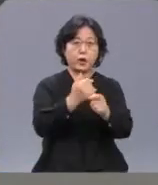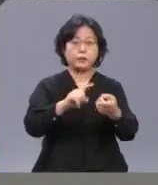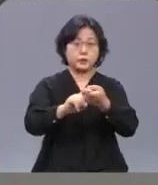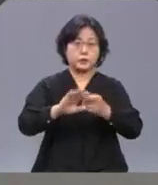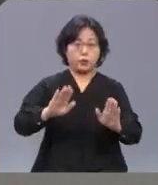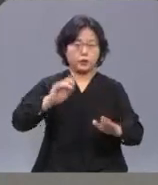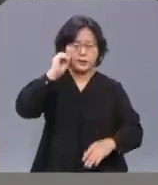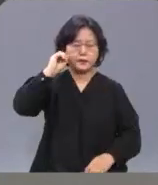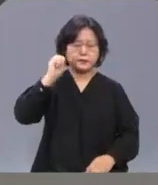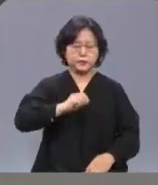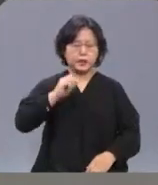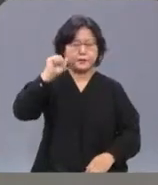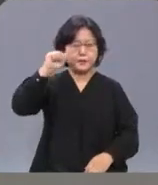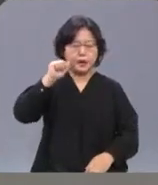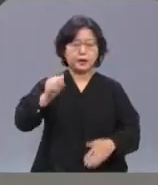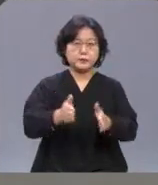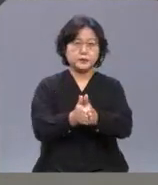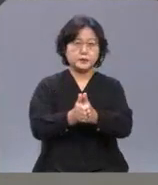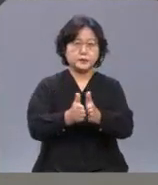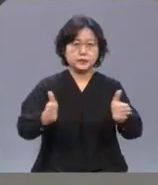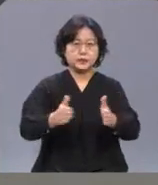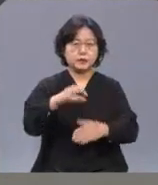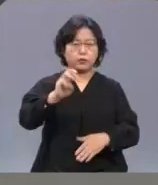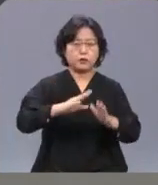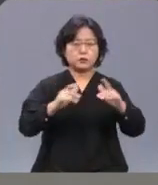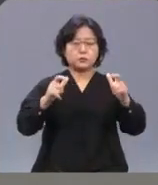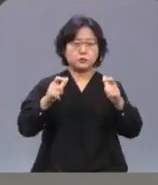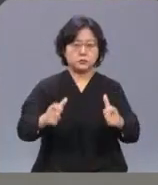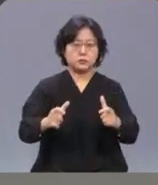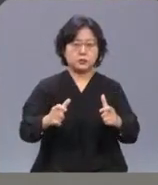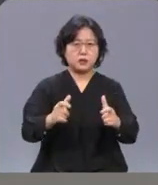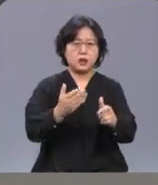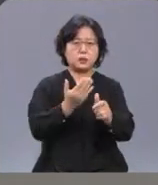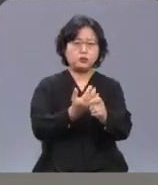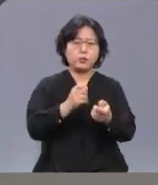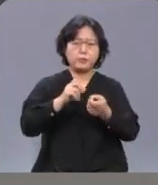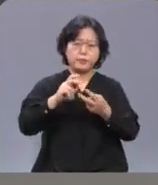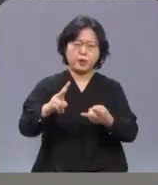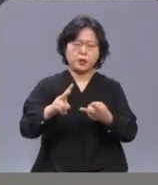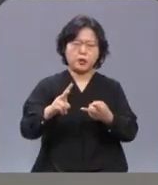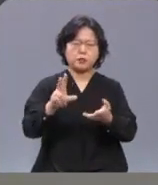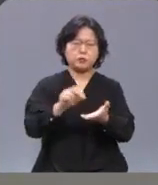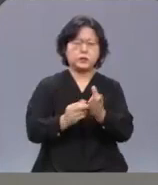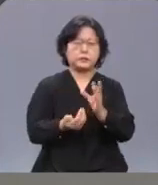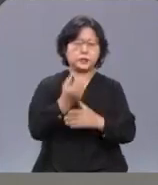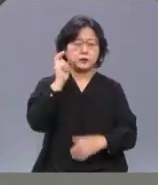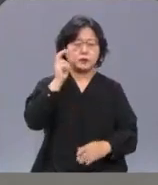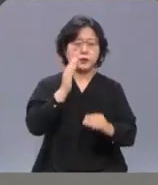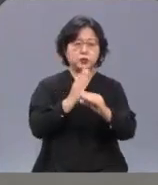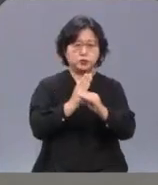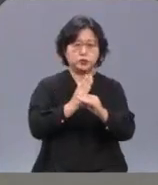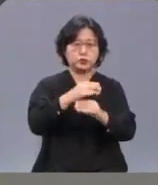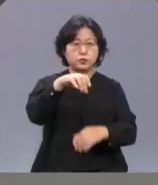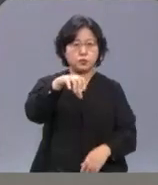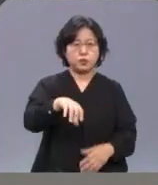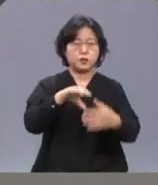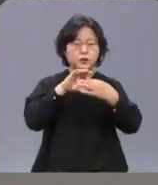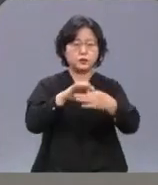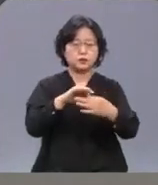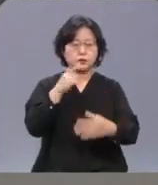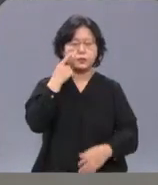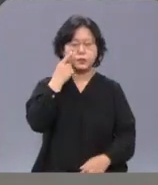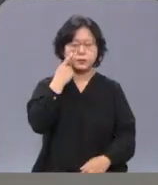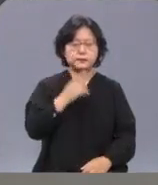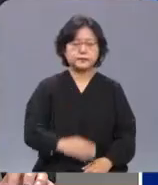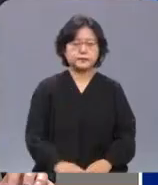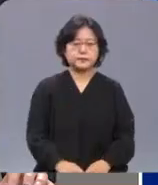화물연대가 오늘 새벽부터 파업에 들어갔습니다. 광주와 전남 지역에서도 물류 차질이 우려되는데요. 취재기자 연결해서 자세한 상황